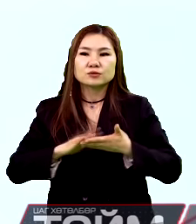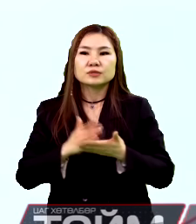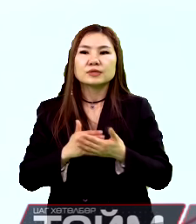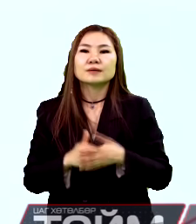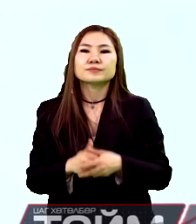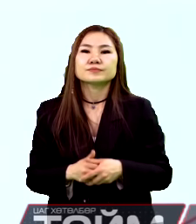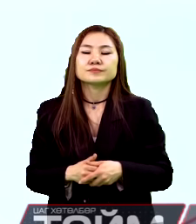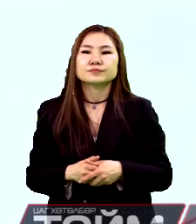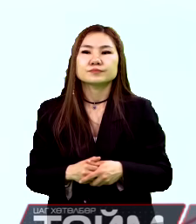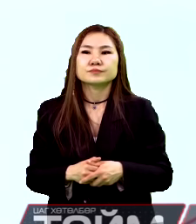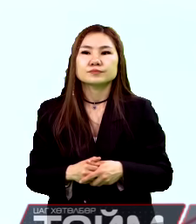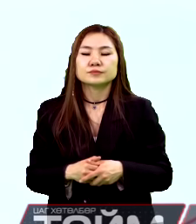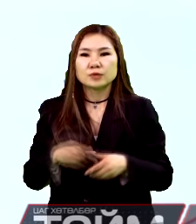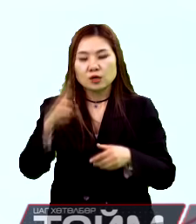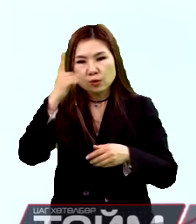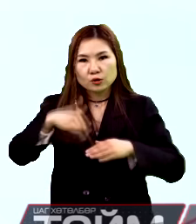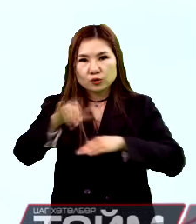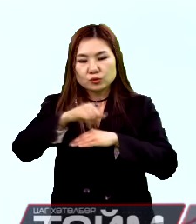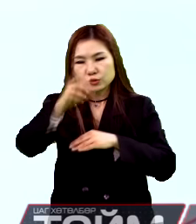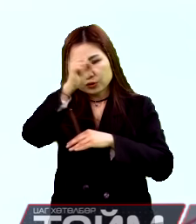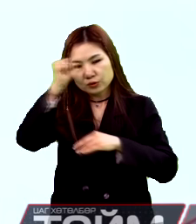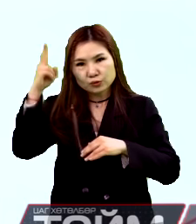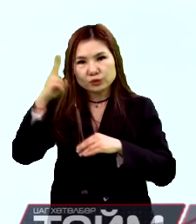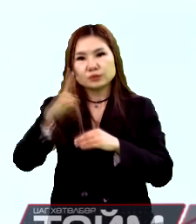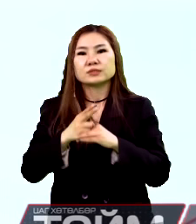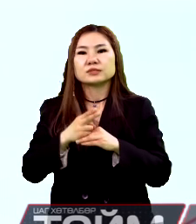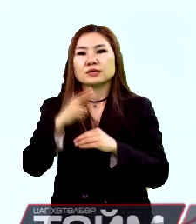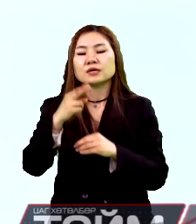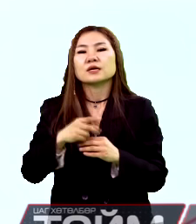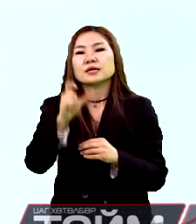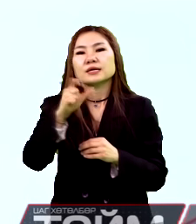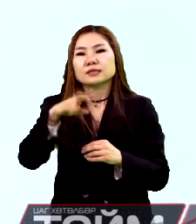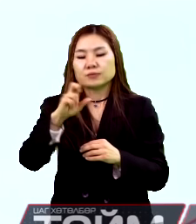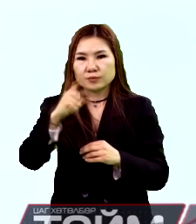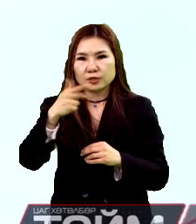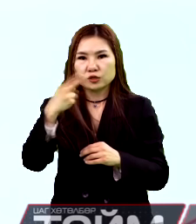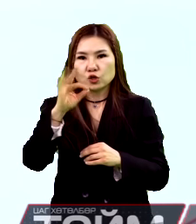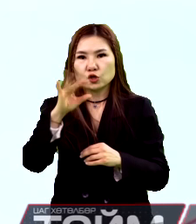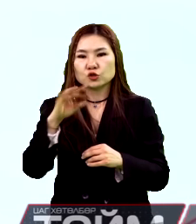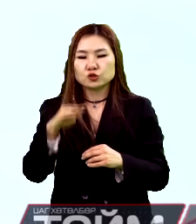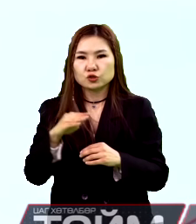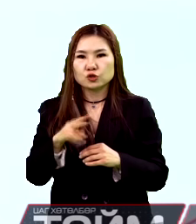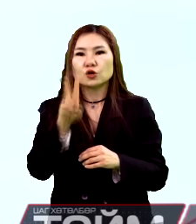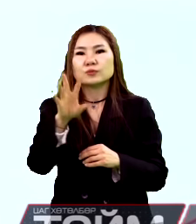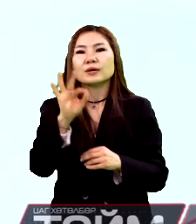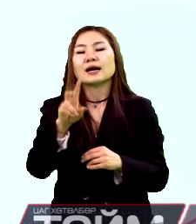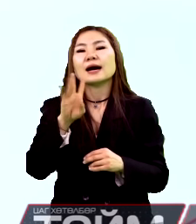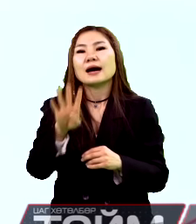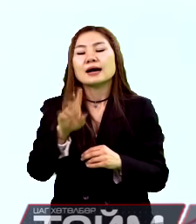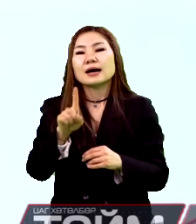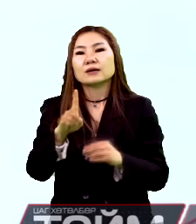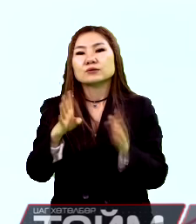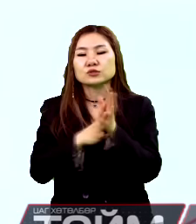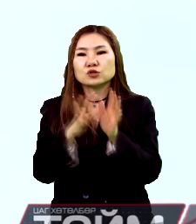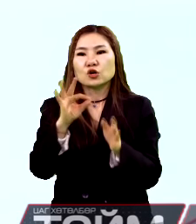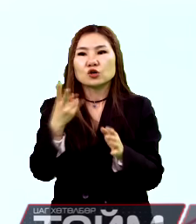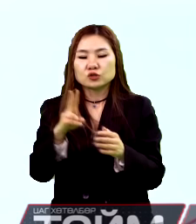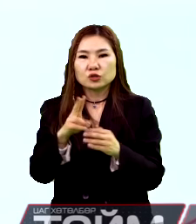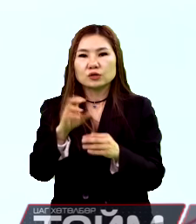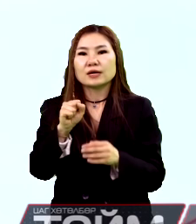танилцуулъя. За Монголсын ерөнхийлөгчөөр ажиллаж байсан цахагийн элбэгдорж нь 2019 оны 9 сарын 11